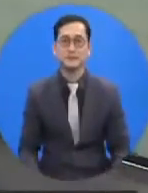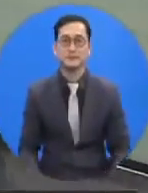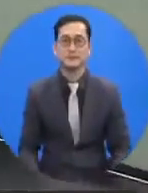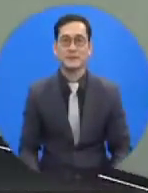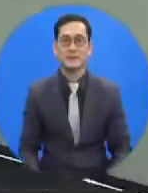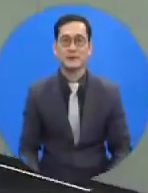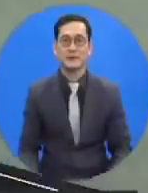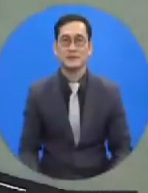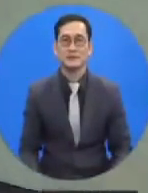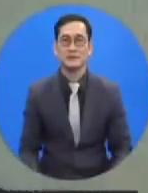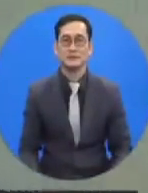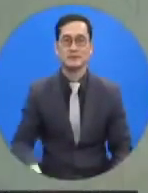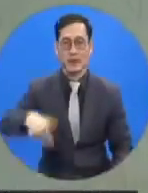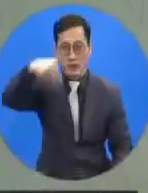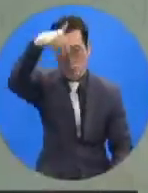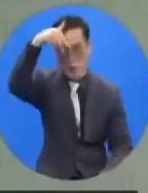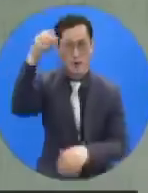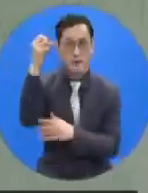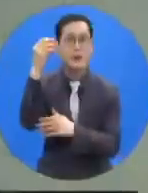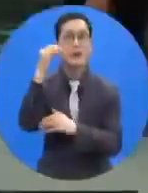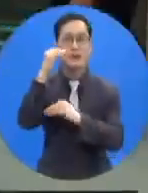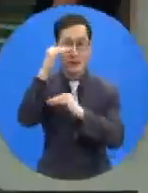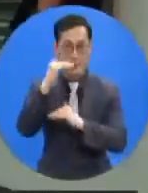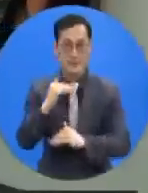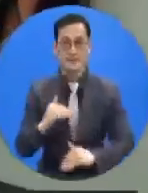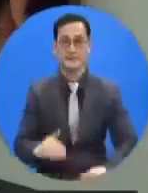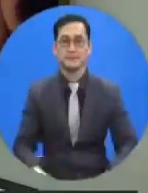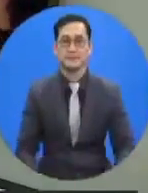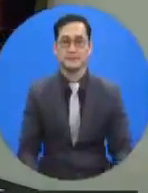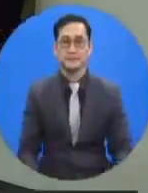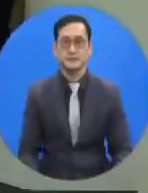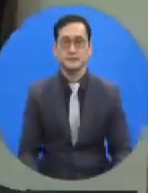다음 신문입니다. 이번엔 조선일보입니다.